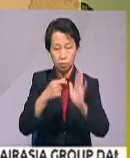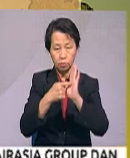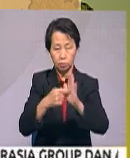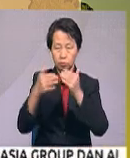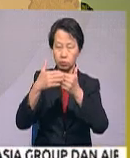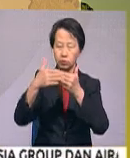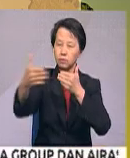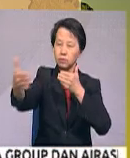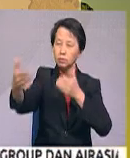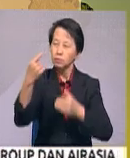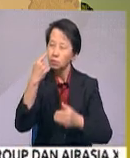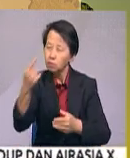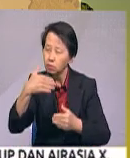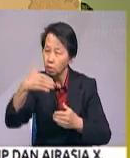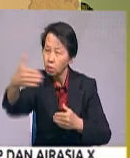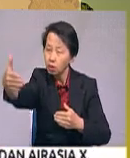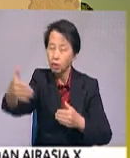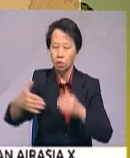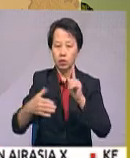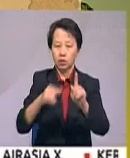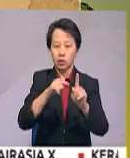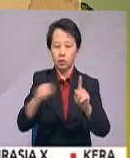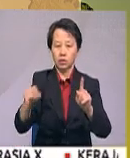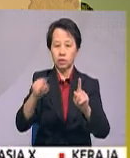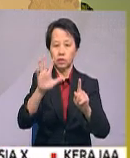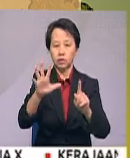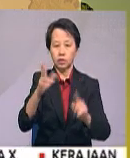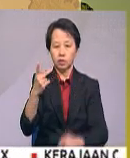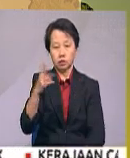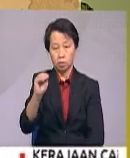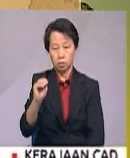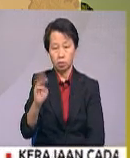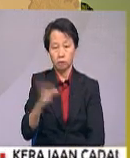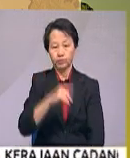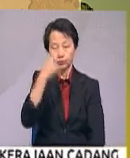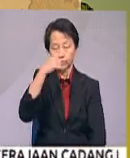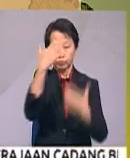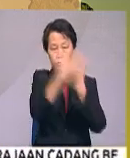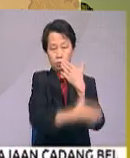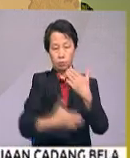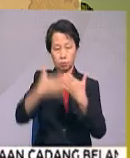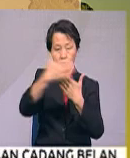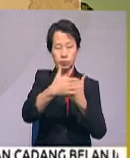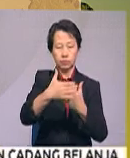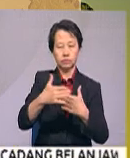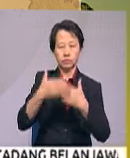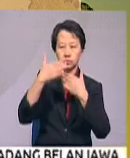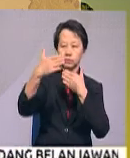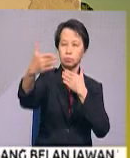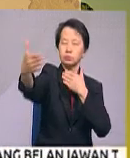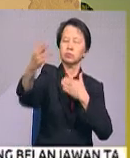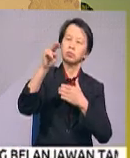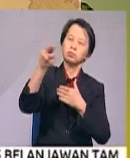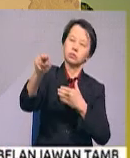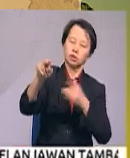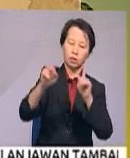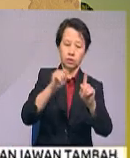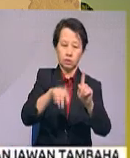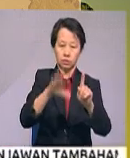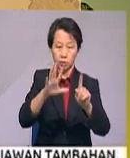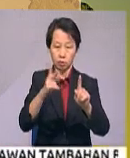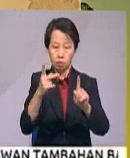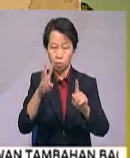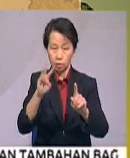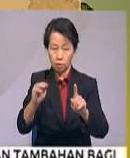jarak ketampakan sekitar 1 hingga 5 km. Dan untuk semenanjung Malaysia, jarak ketampakan 1 hingga 5